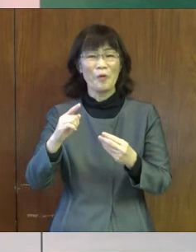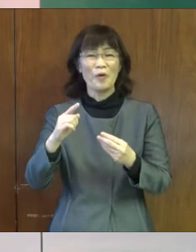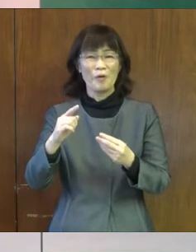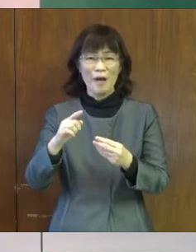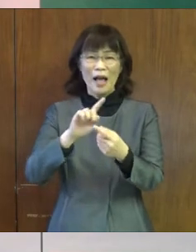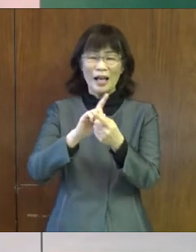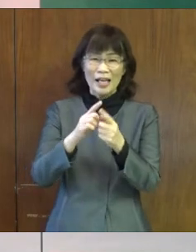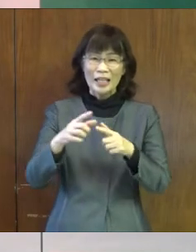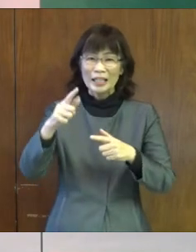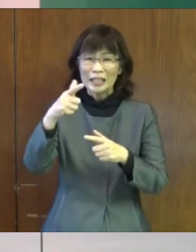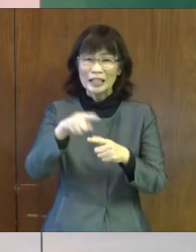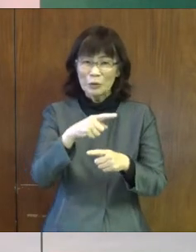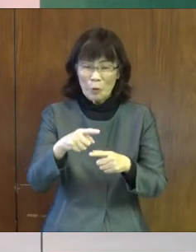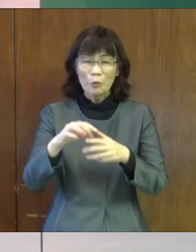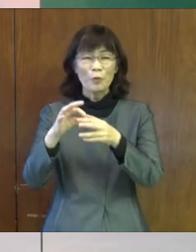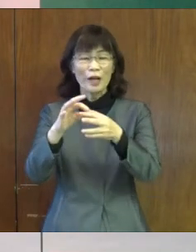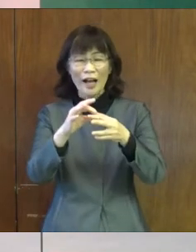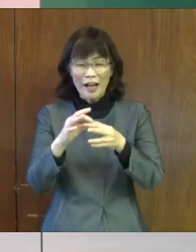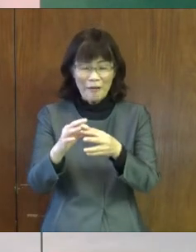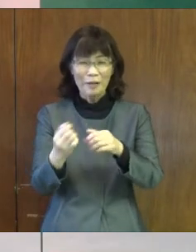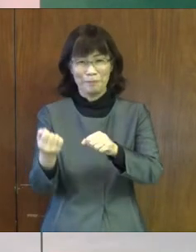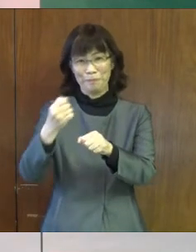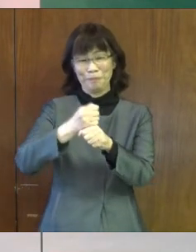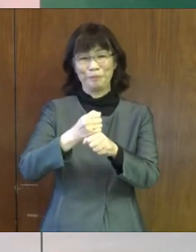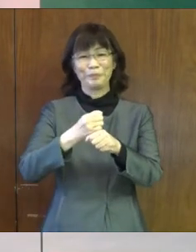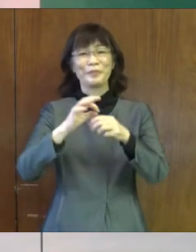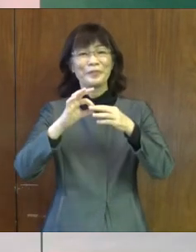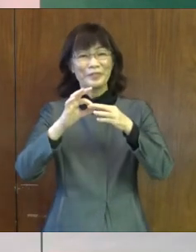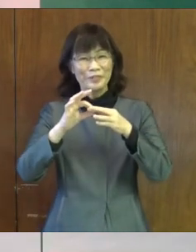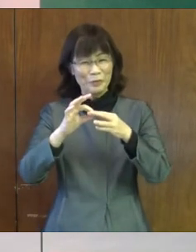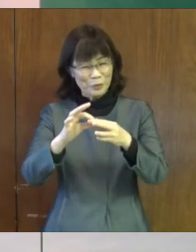関わり、つながりをもう一度作り直すために